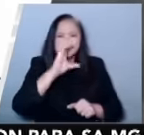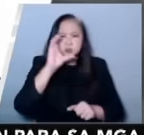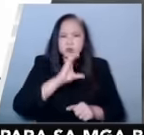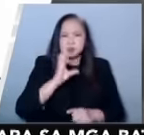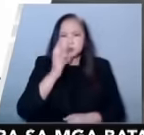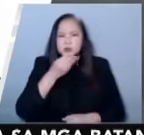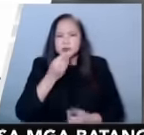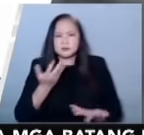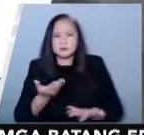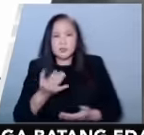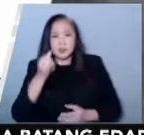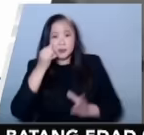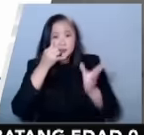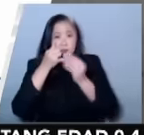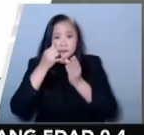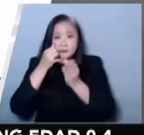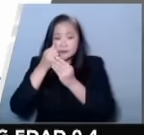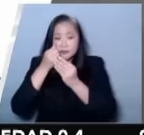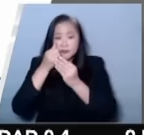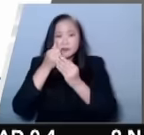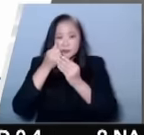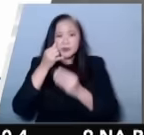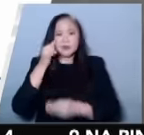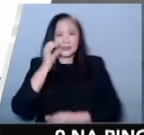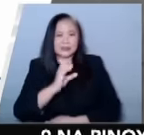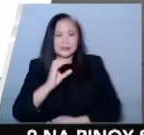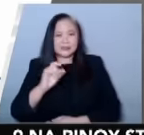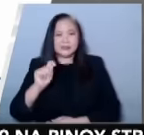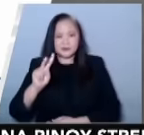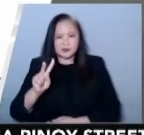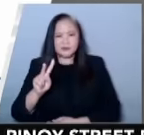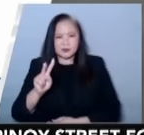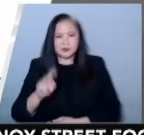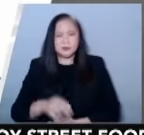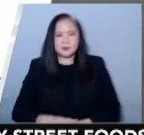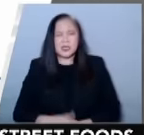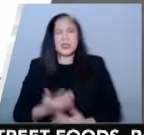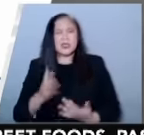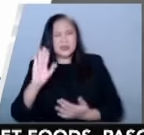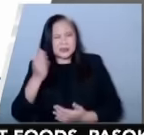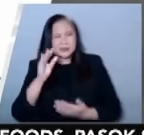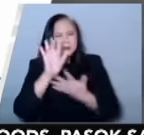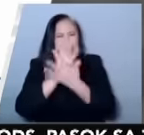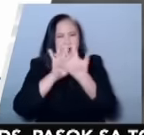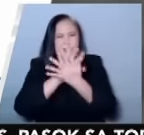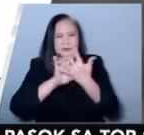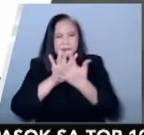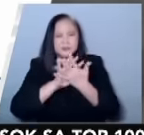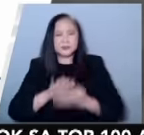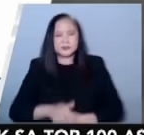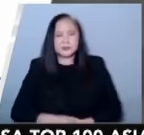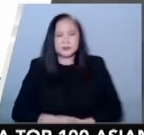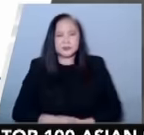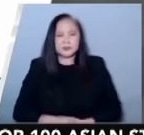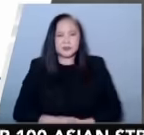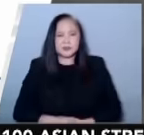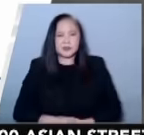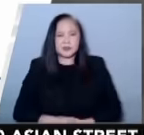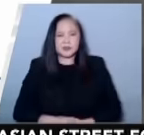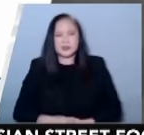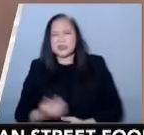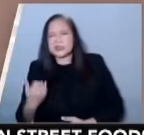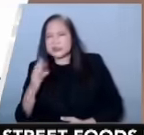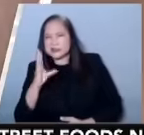na nandito sa akin, medyo blur po siya, sir eh. Kaya hindi pa po namumukaan